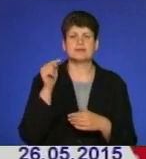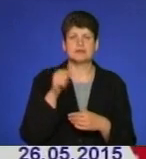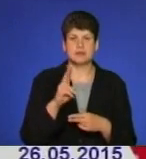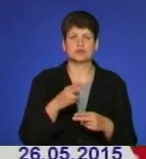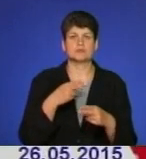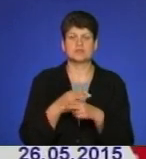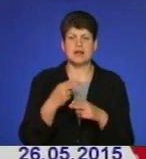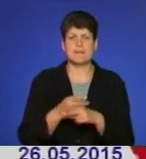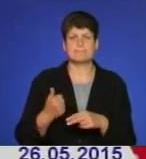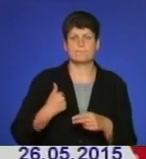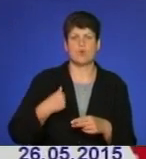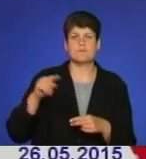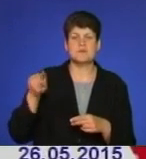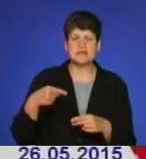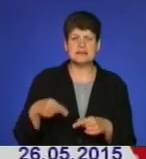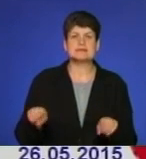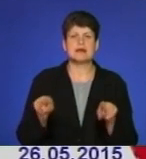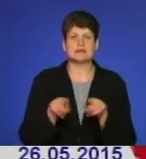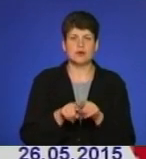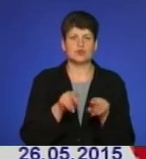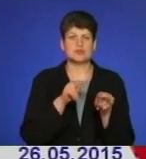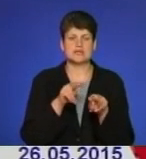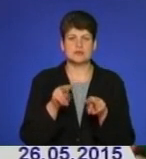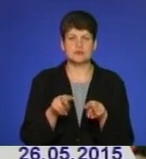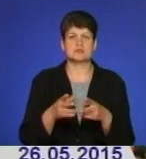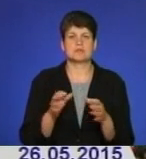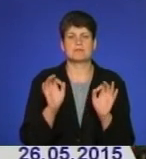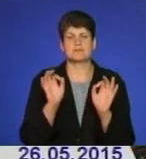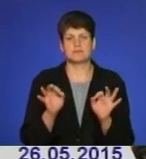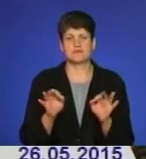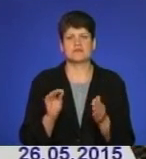перешкоджає мобілізації, а також стежать за правомірністю встановлення кіосків.